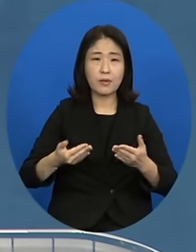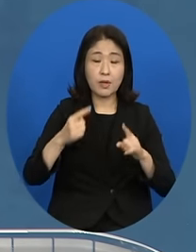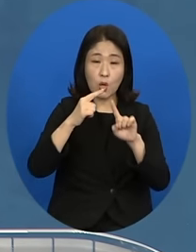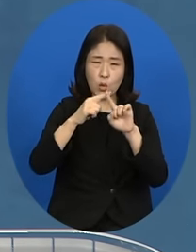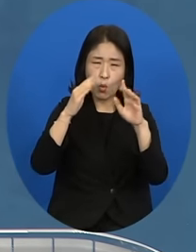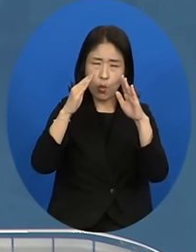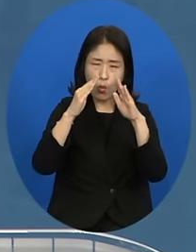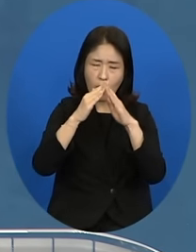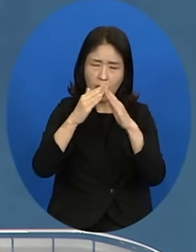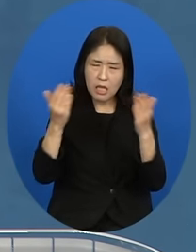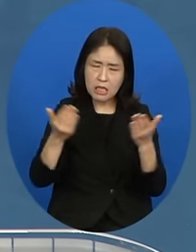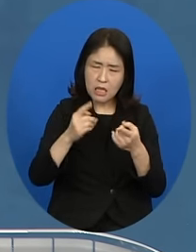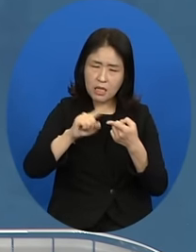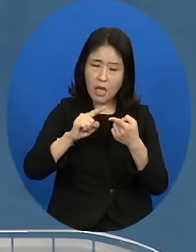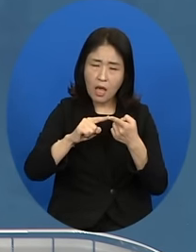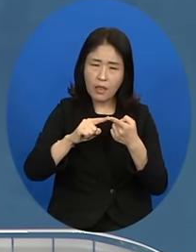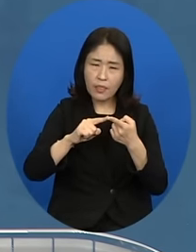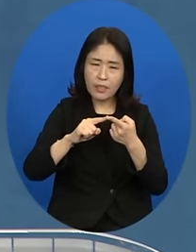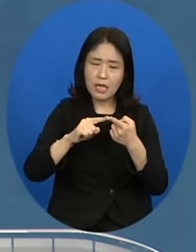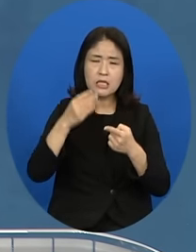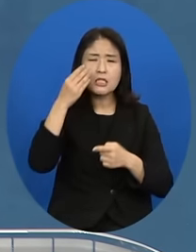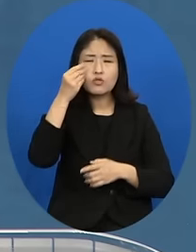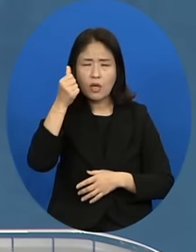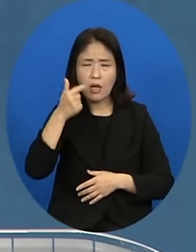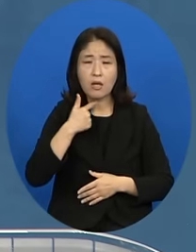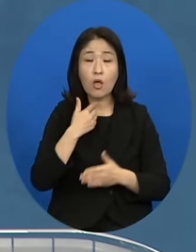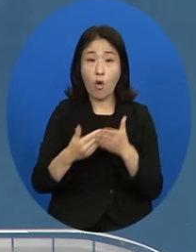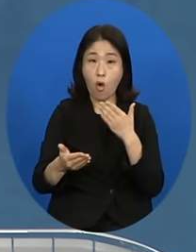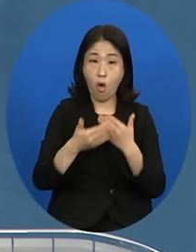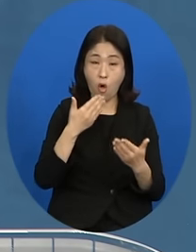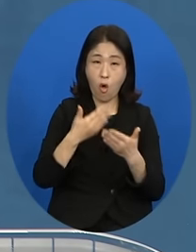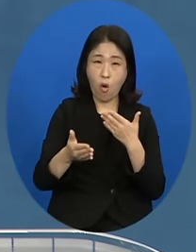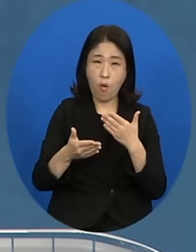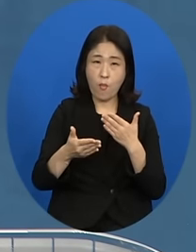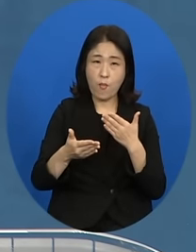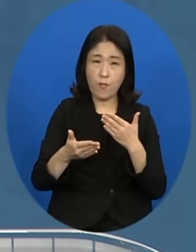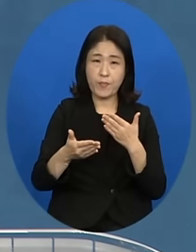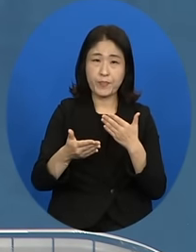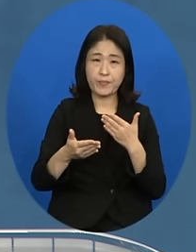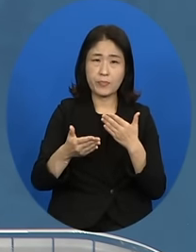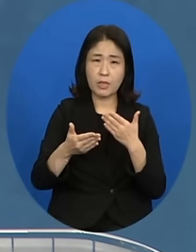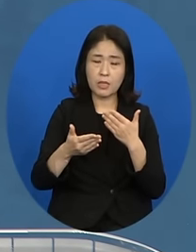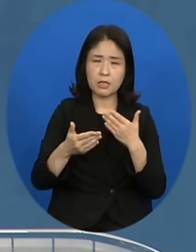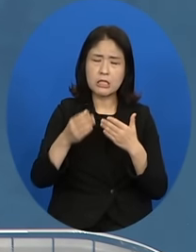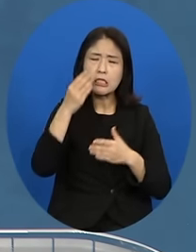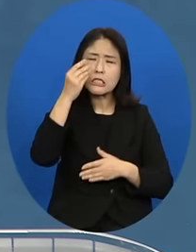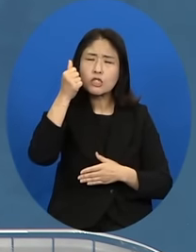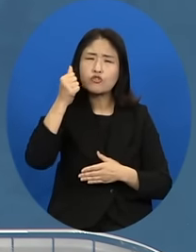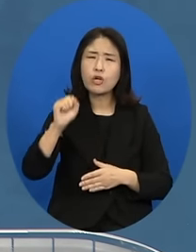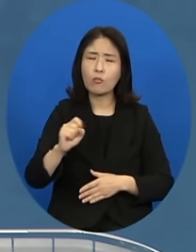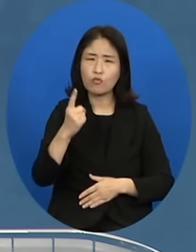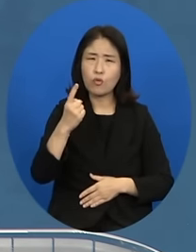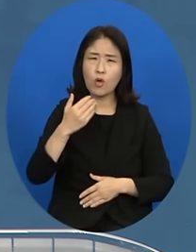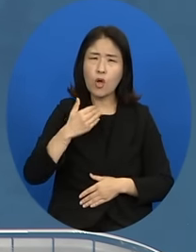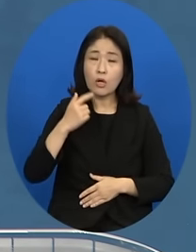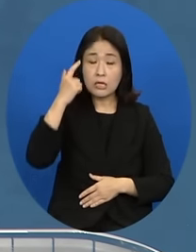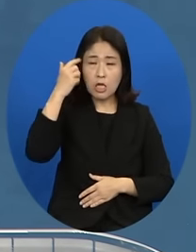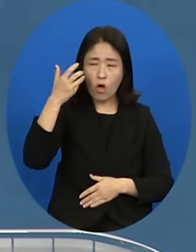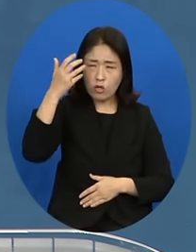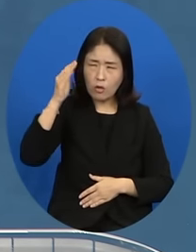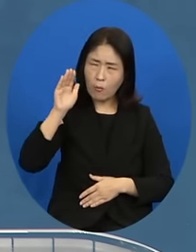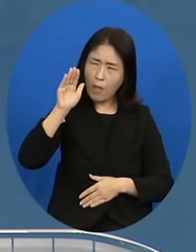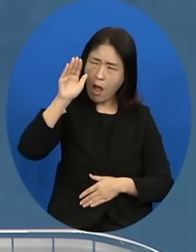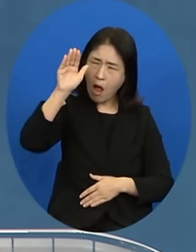돌렸던 경험이 나를 이끌고 또 익숙함으로 인해 더 이상 발전이 없고 영적인